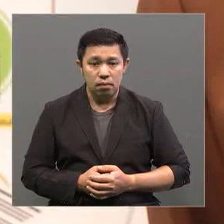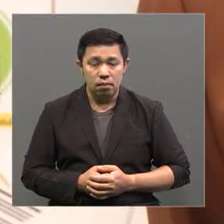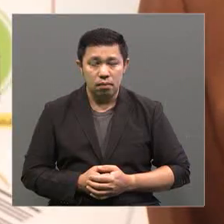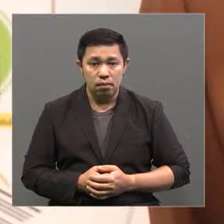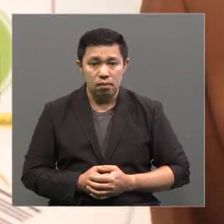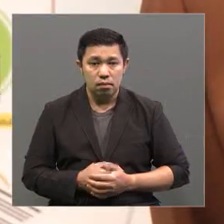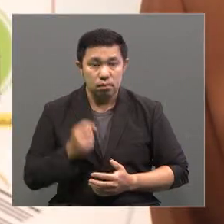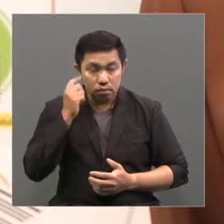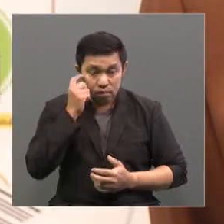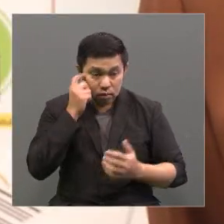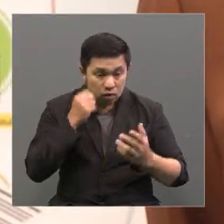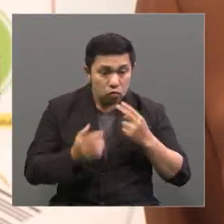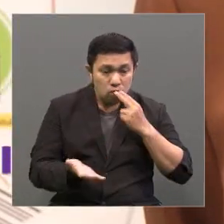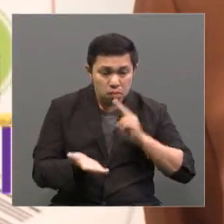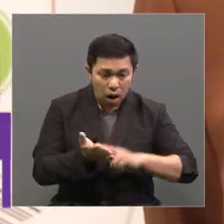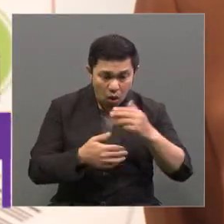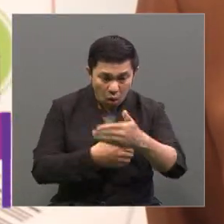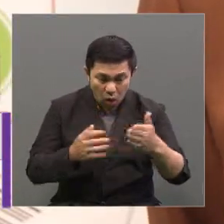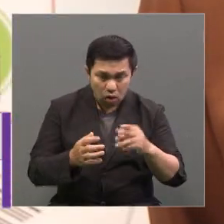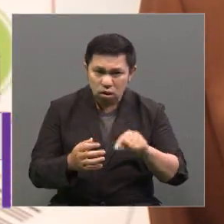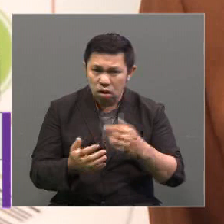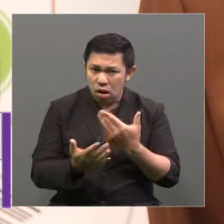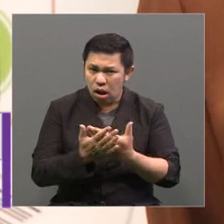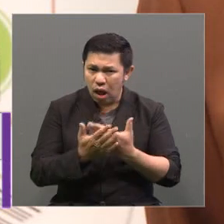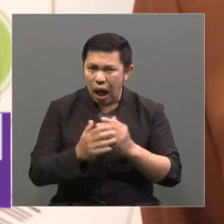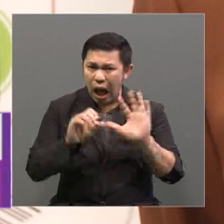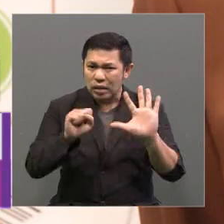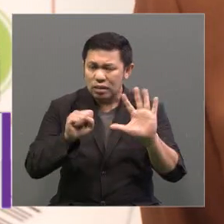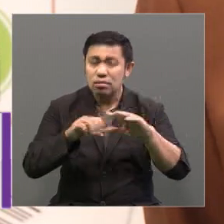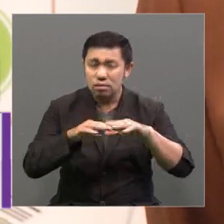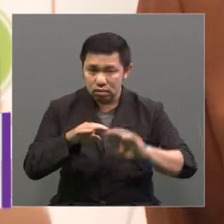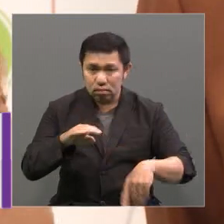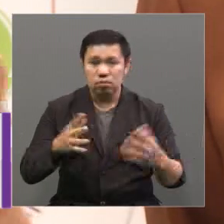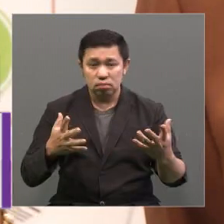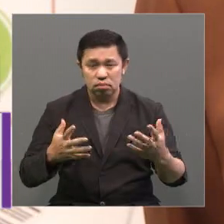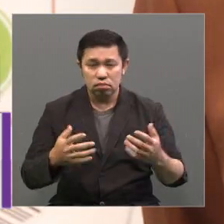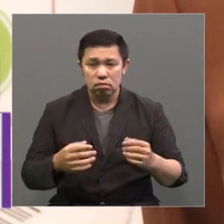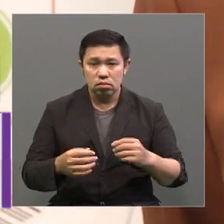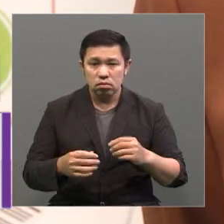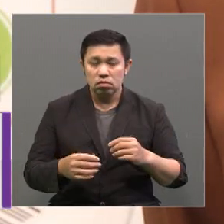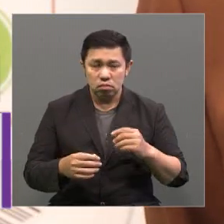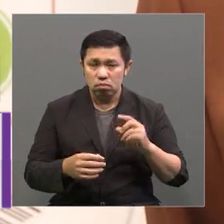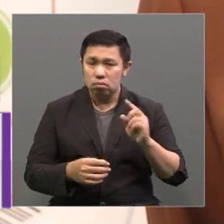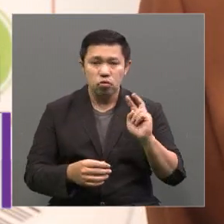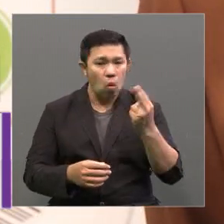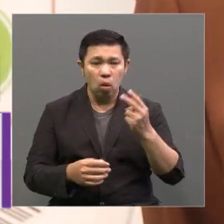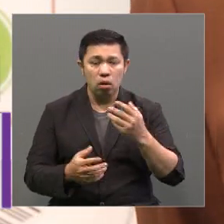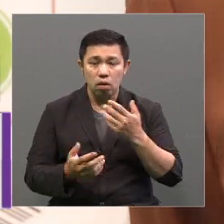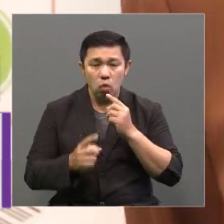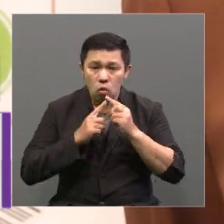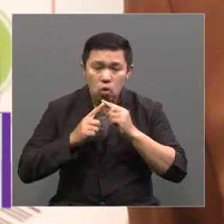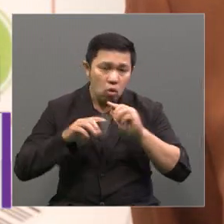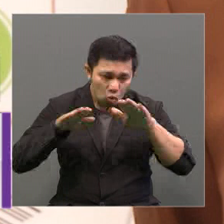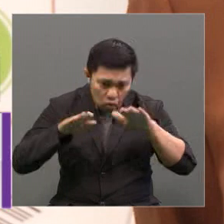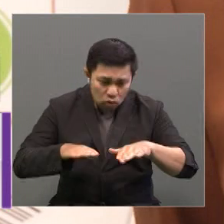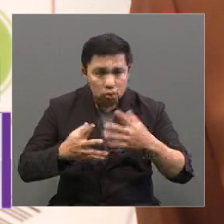กล่องสุ่มแต่ละลายเนี่ยนะครับก็เป็นกล่องสุ่มที่มีราคาไม่ถึง 500,000 บาทดังนั้นก็ใช้ได้ทั้ง2ส่วนในการที่จะเจรจาไกล่เกลี่ยเ